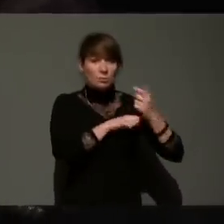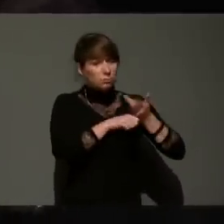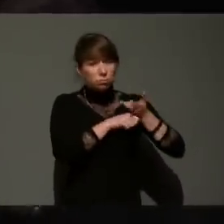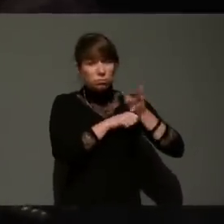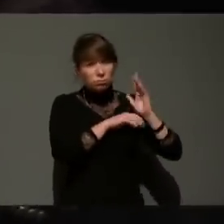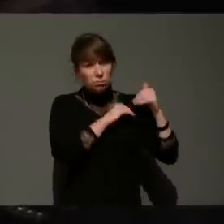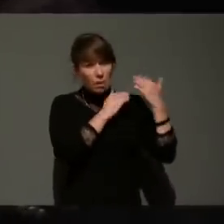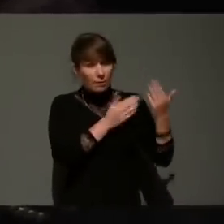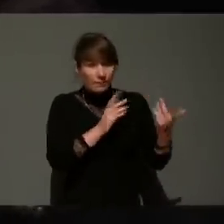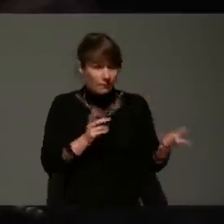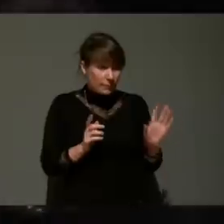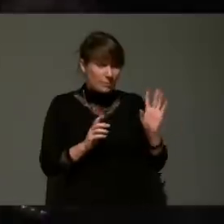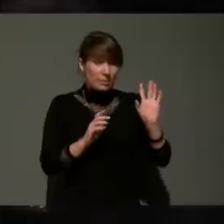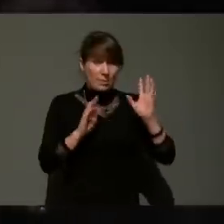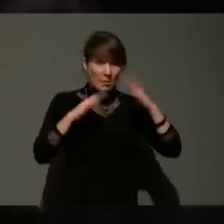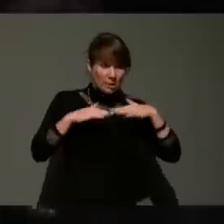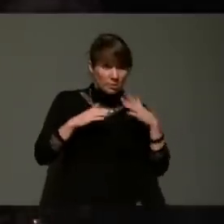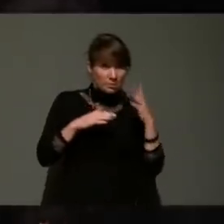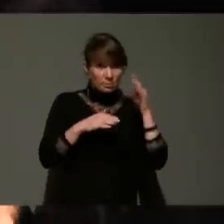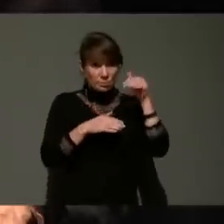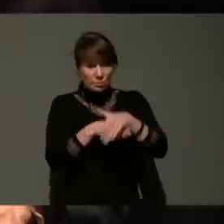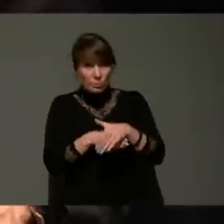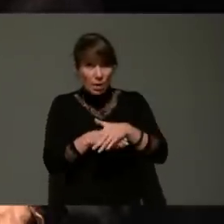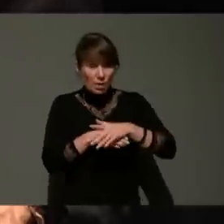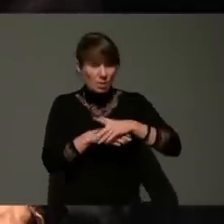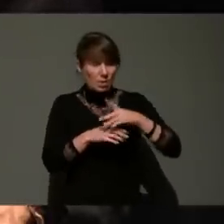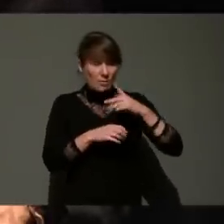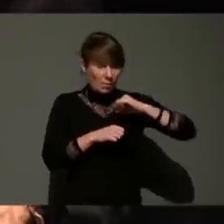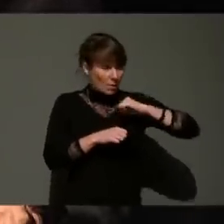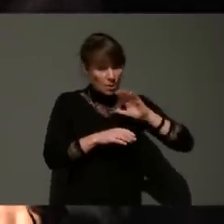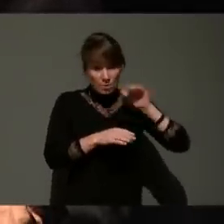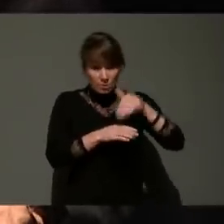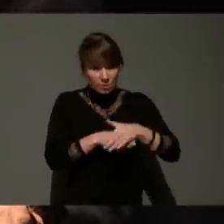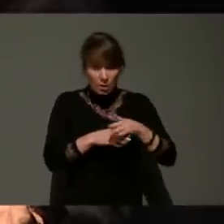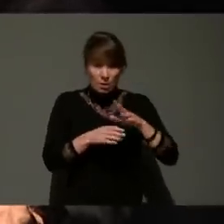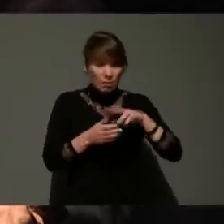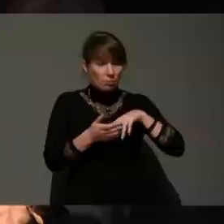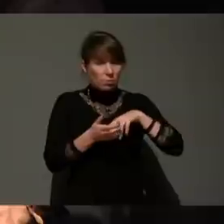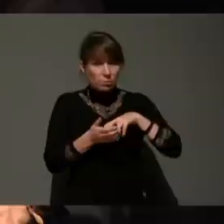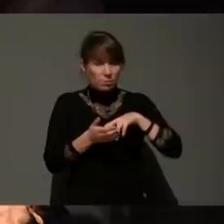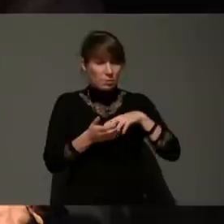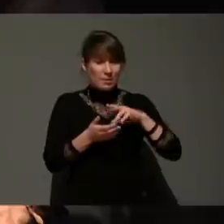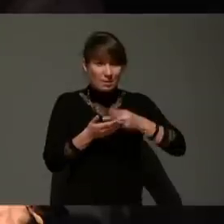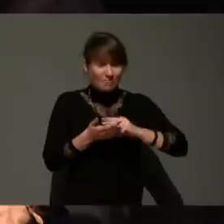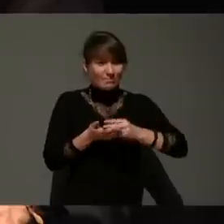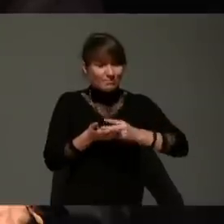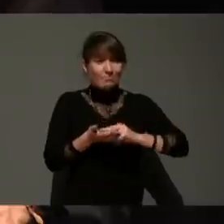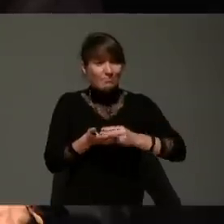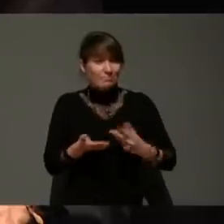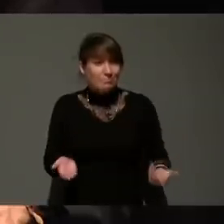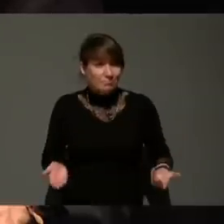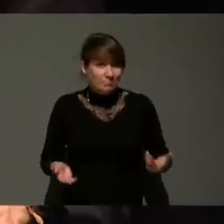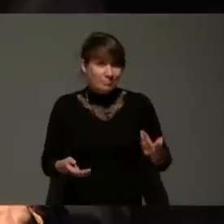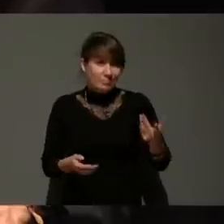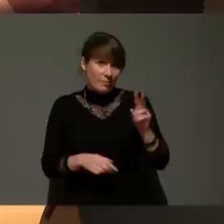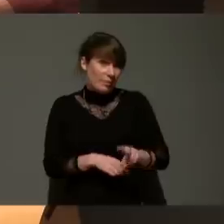du sommeil le soir de match, et surtout quand le match avait été intense, c'est très difficile. Et généralement, la majorité des sportifs